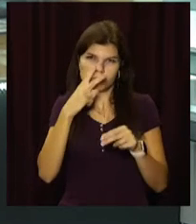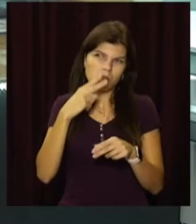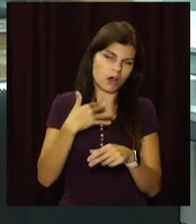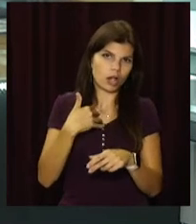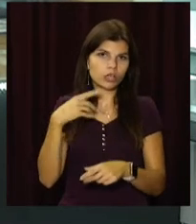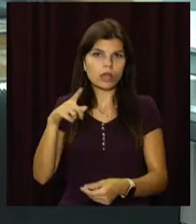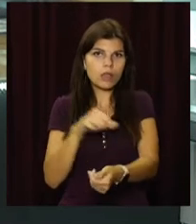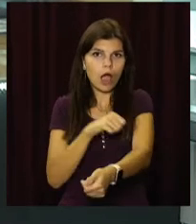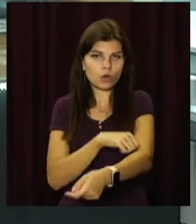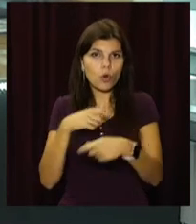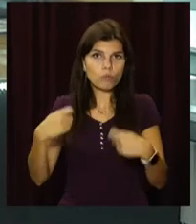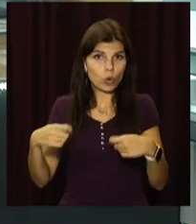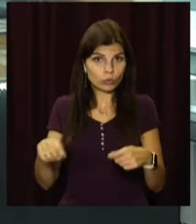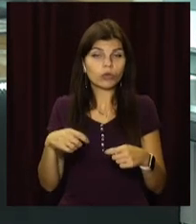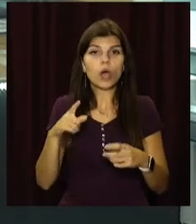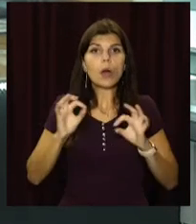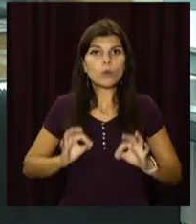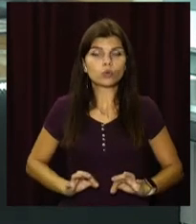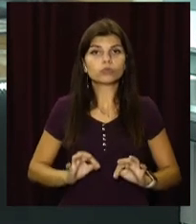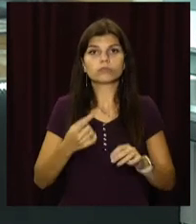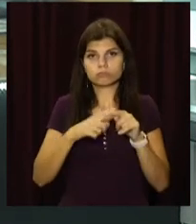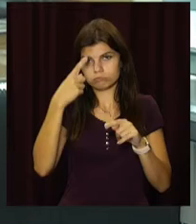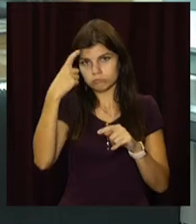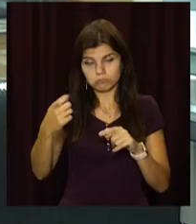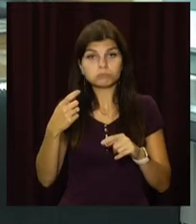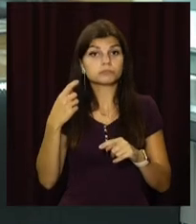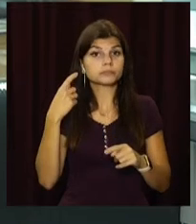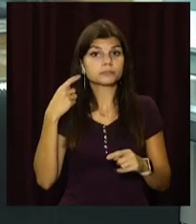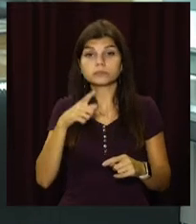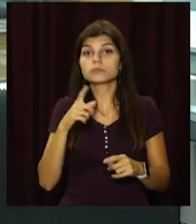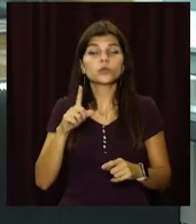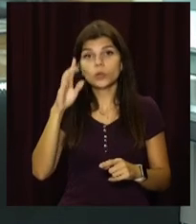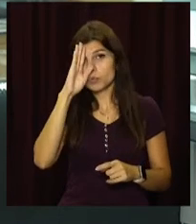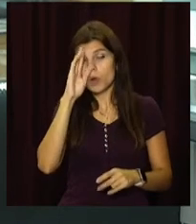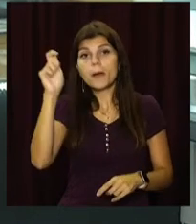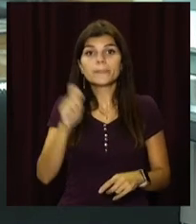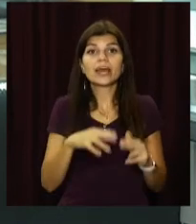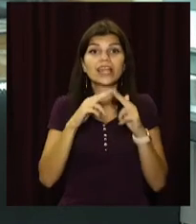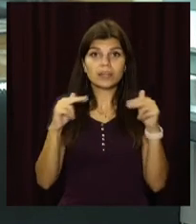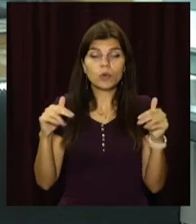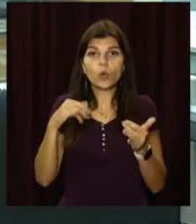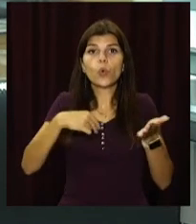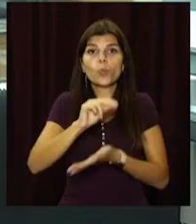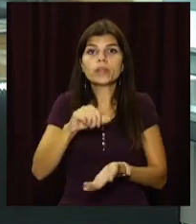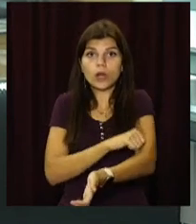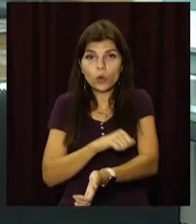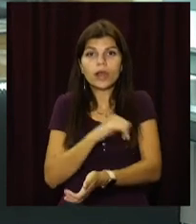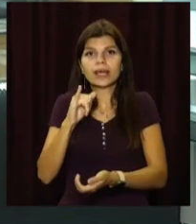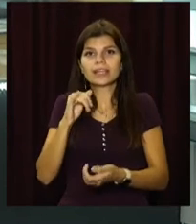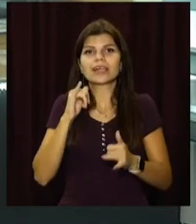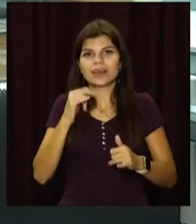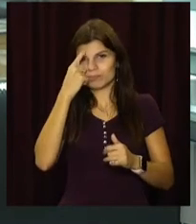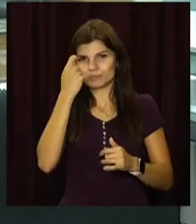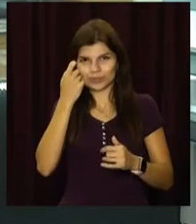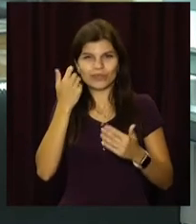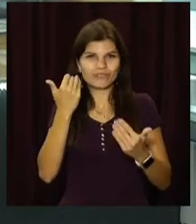це повідомили в Центральній окружній прокуратурі міста. За даними слідства, хлопець приїхав до Дніпра і придбав наркотики та психотропи для